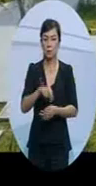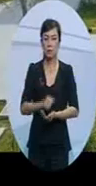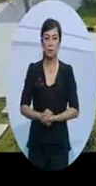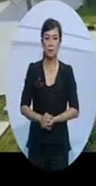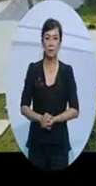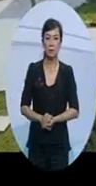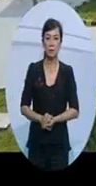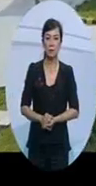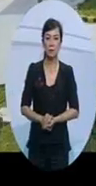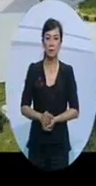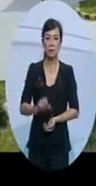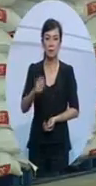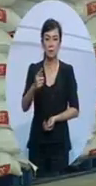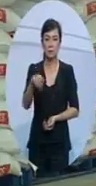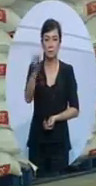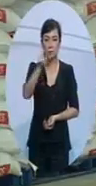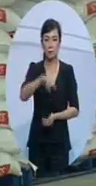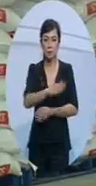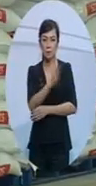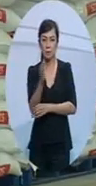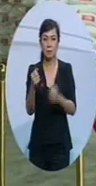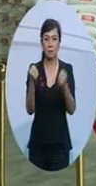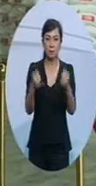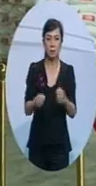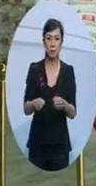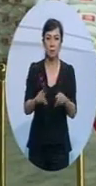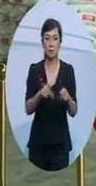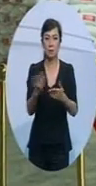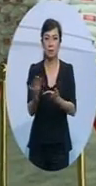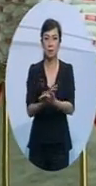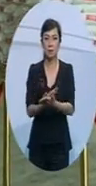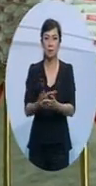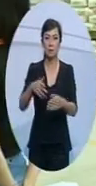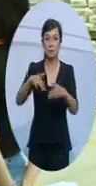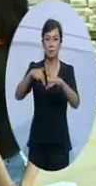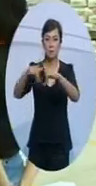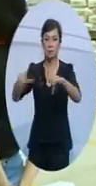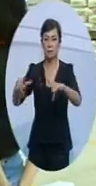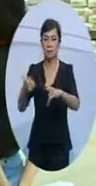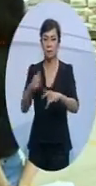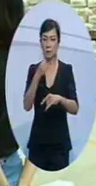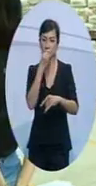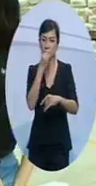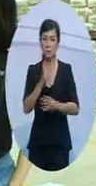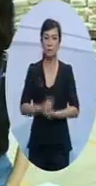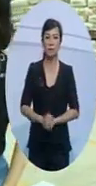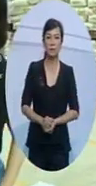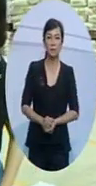Zaffa Việt Nam cũng đang phát triển mạnh hai mảng kinh doanh mới là trang trại và thực phẩm.